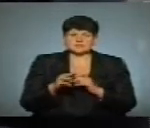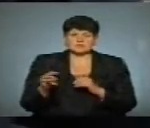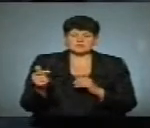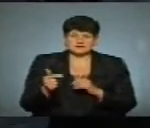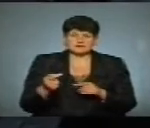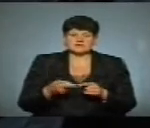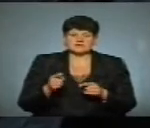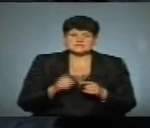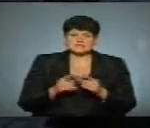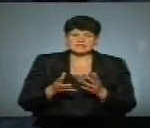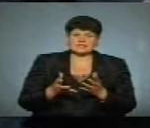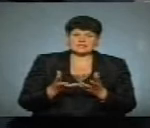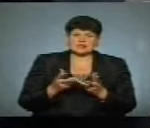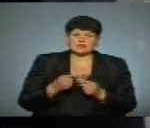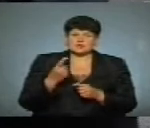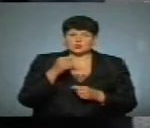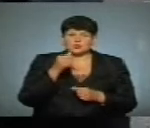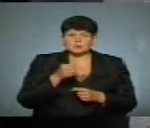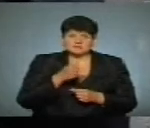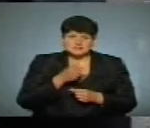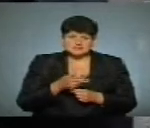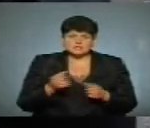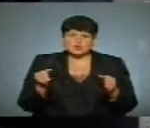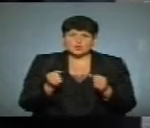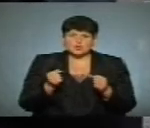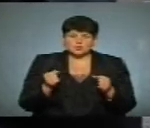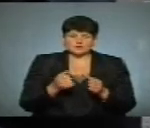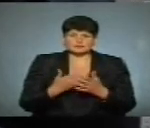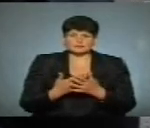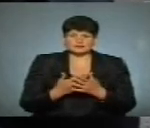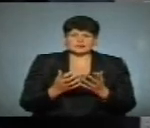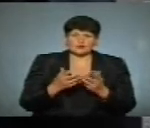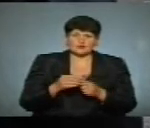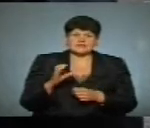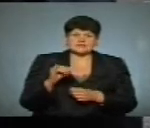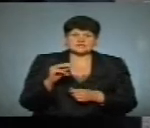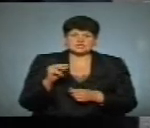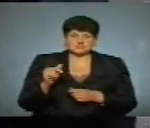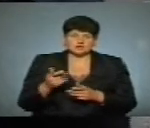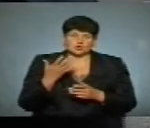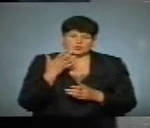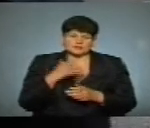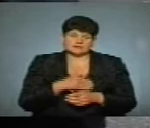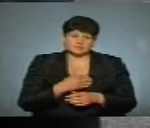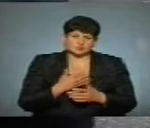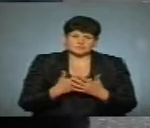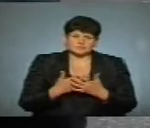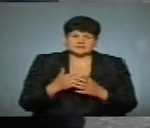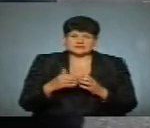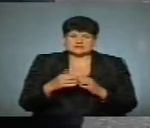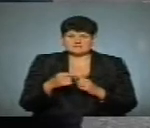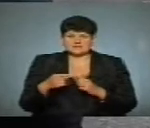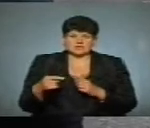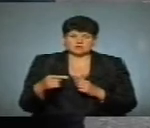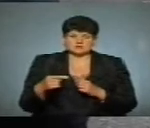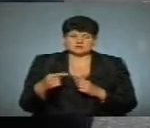це нарахування одного місяця, холодного місяця, скажімо, нарахування січня місяця, коли температура десь там середня мінус